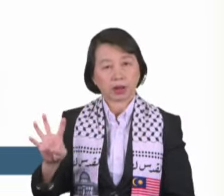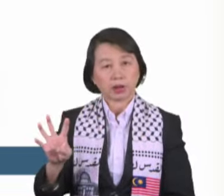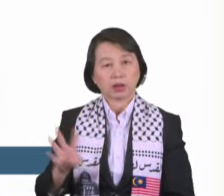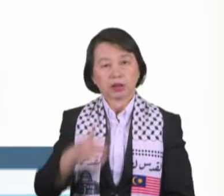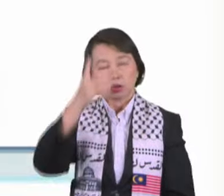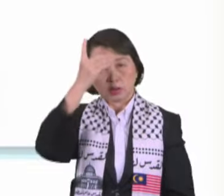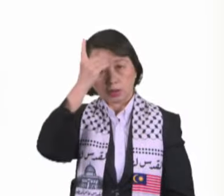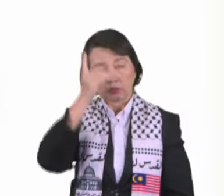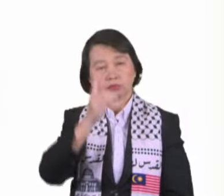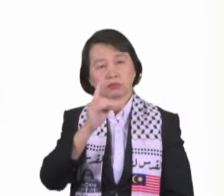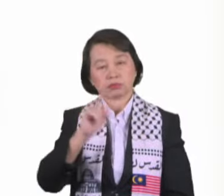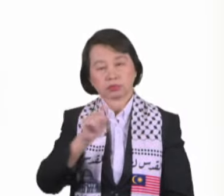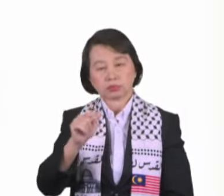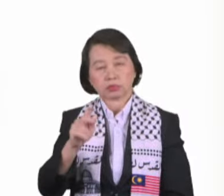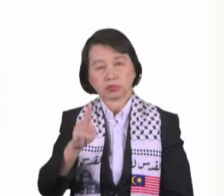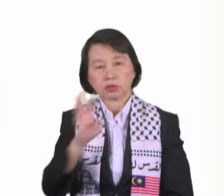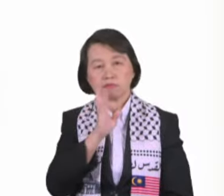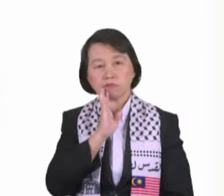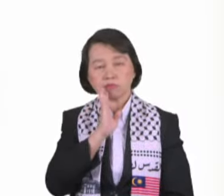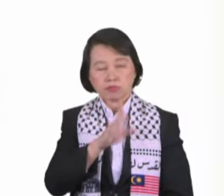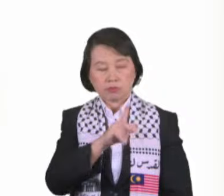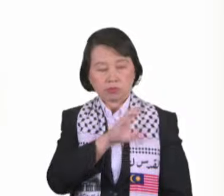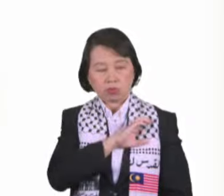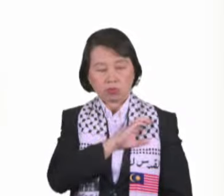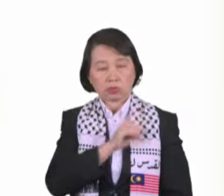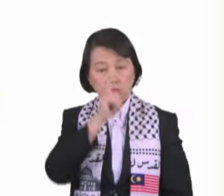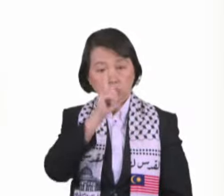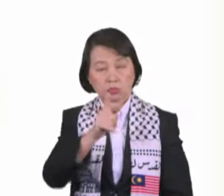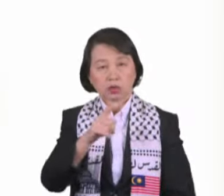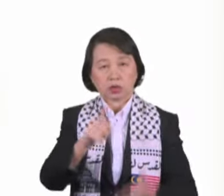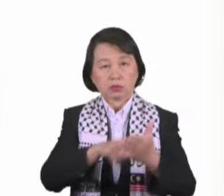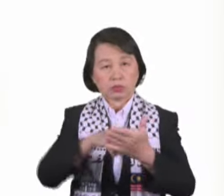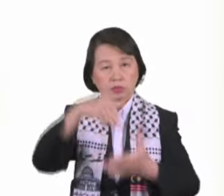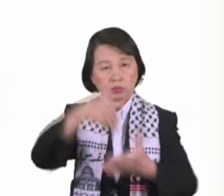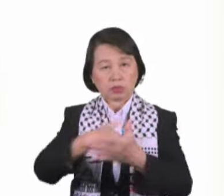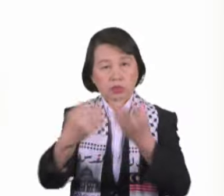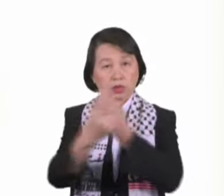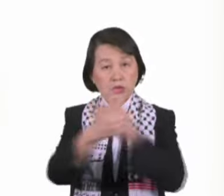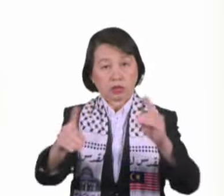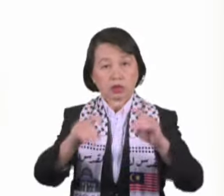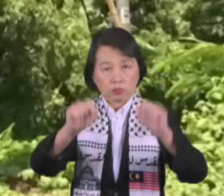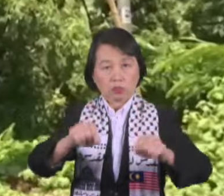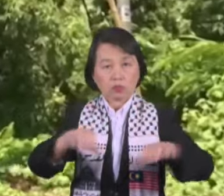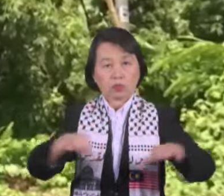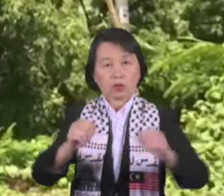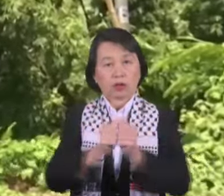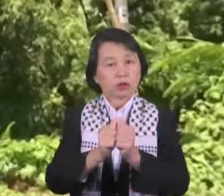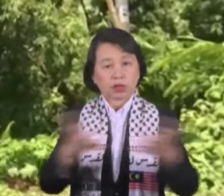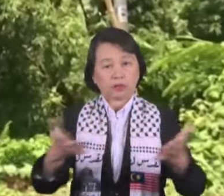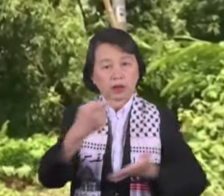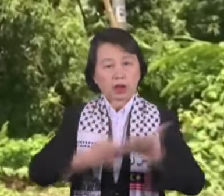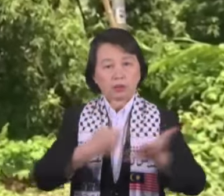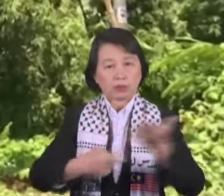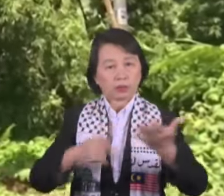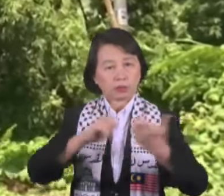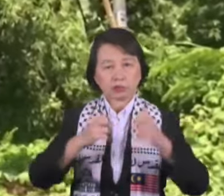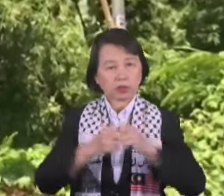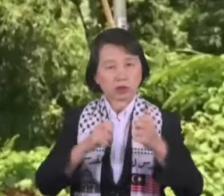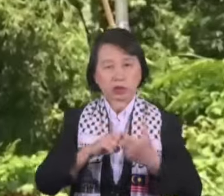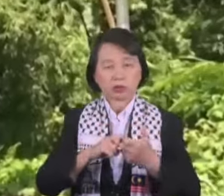Zaki menegaskan bahawa PDRM akan memastikan pilihan raya secara demokrasi dapat dijalankan tanpa sebarang